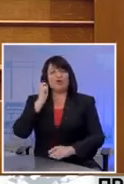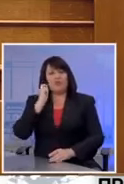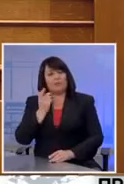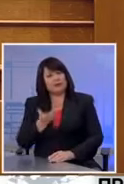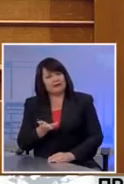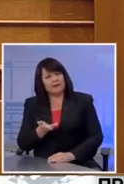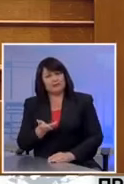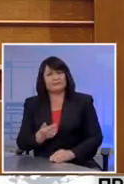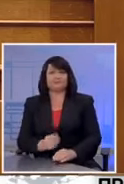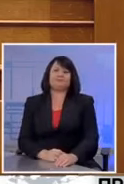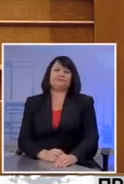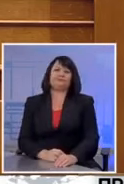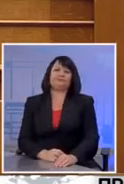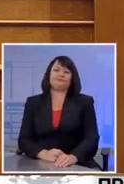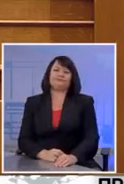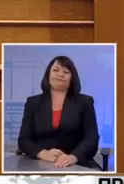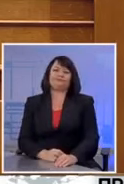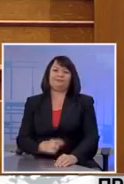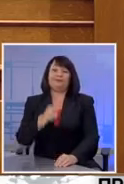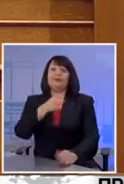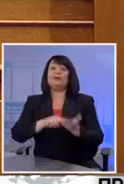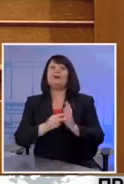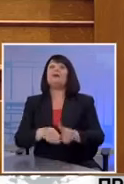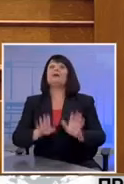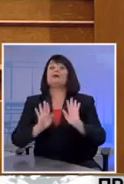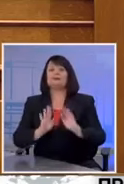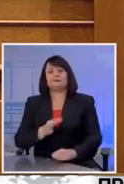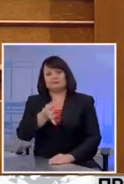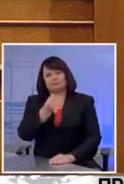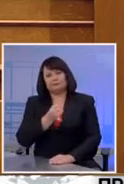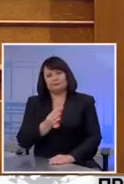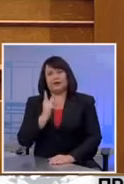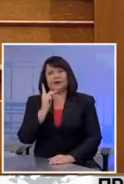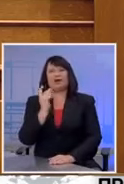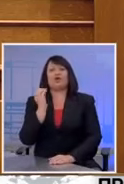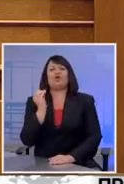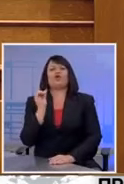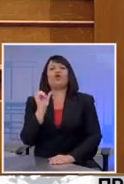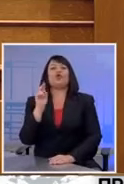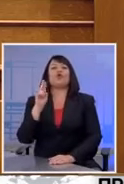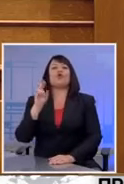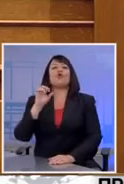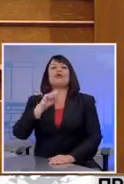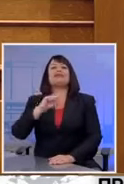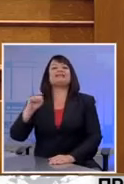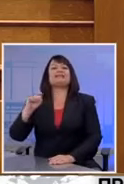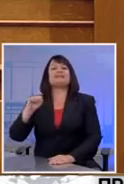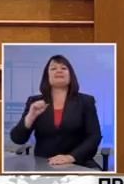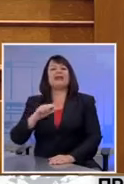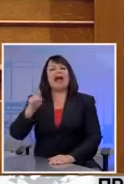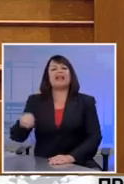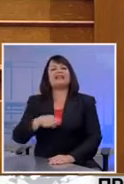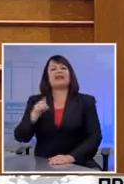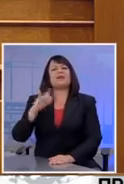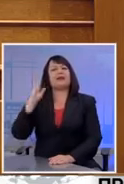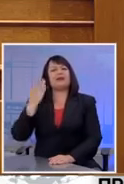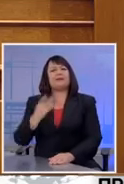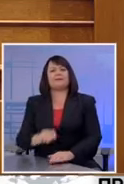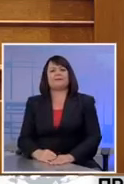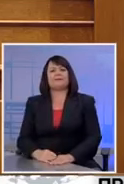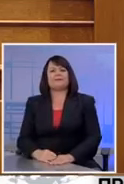οποία διέφυγαν της προσοχής σας. Δεν άκουσα κουβέντα για τον κύριο Κουρί. Καμία κουβέντα. Ούτε για τα θαλασσοδάνεια